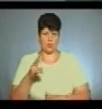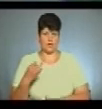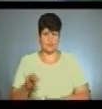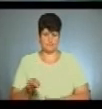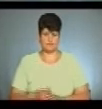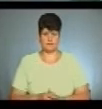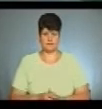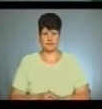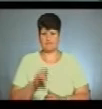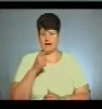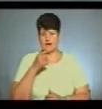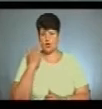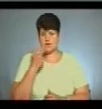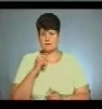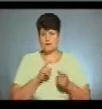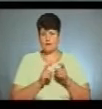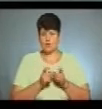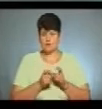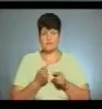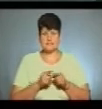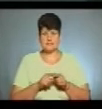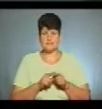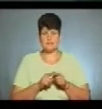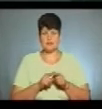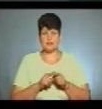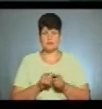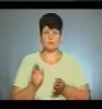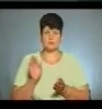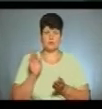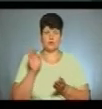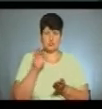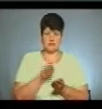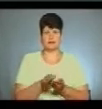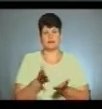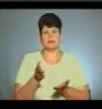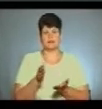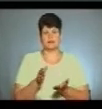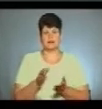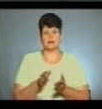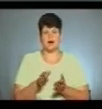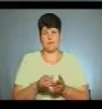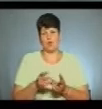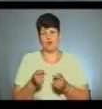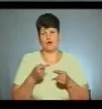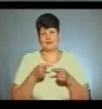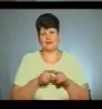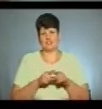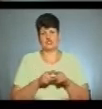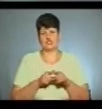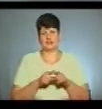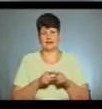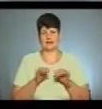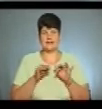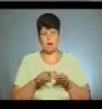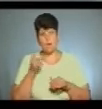У греко-римській боротьбі оцінює це положити завдання, положити свого суперника на лопатки або виграти по технічним діям по балах. Міністерство